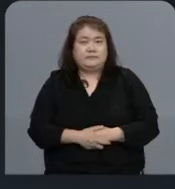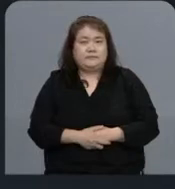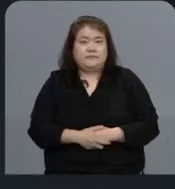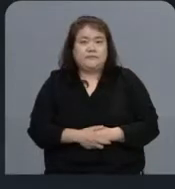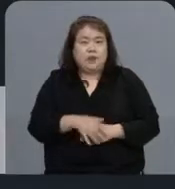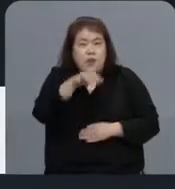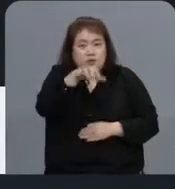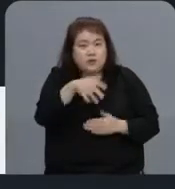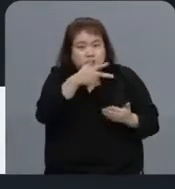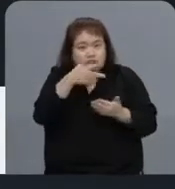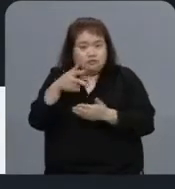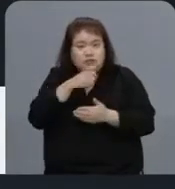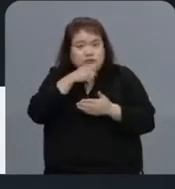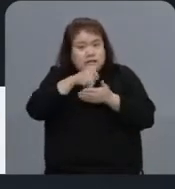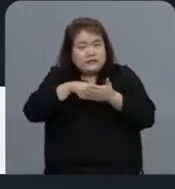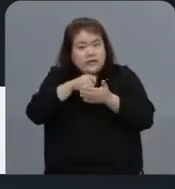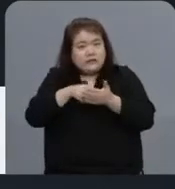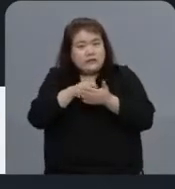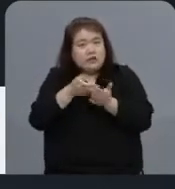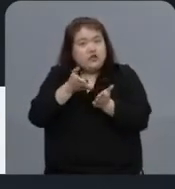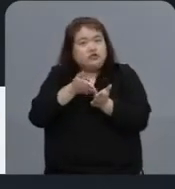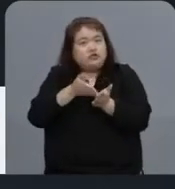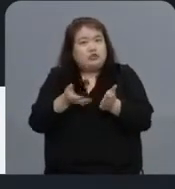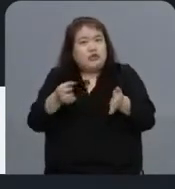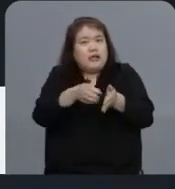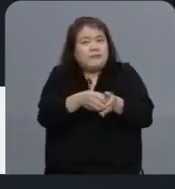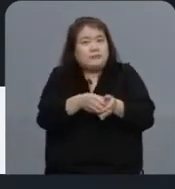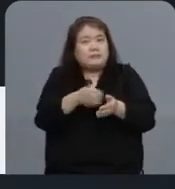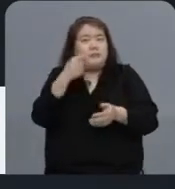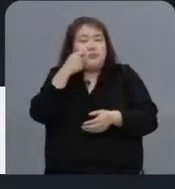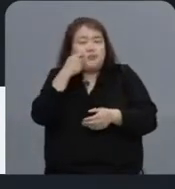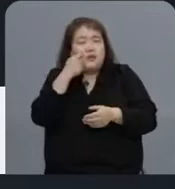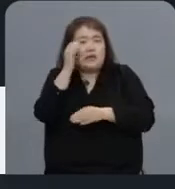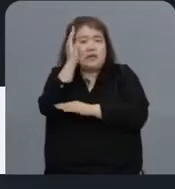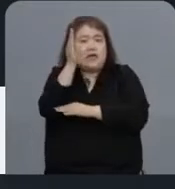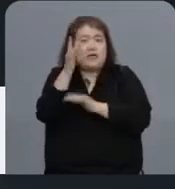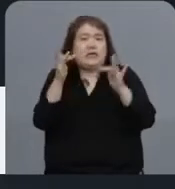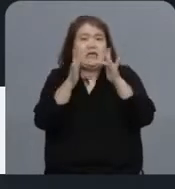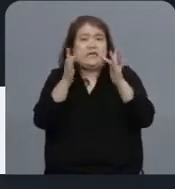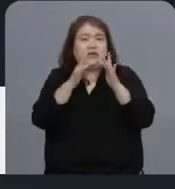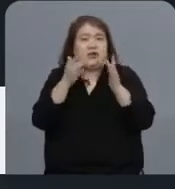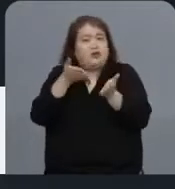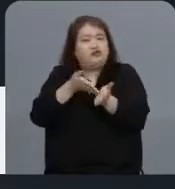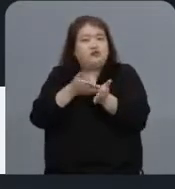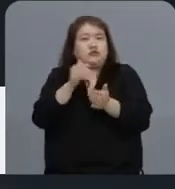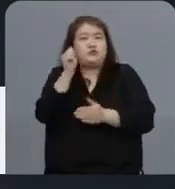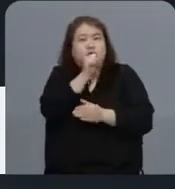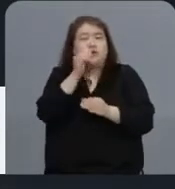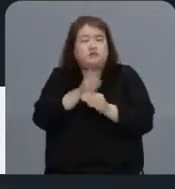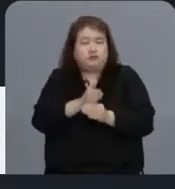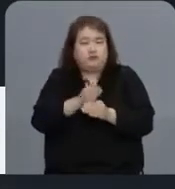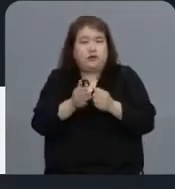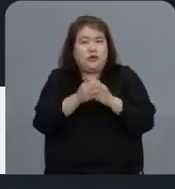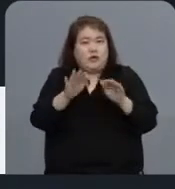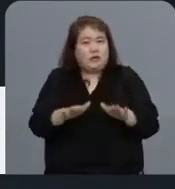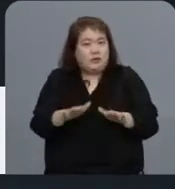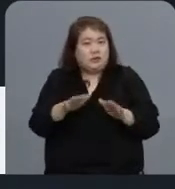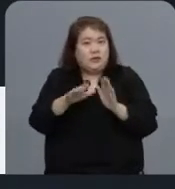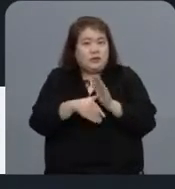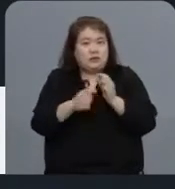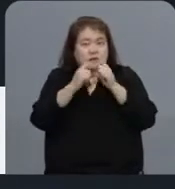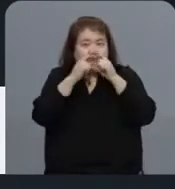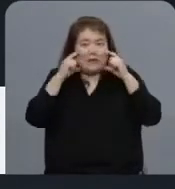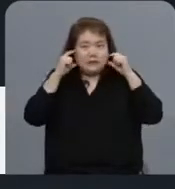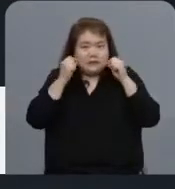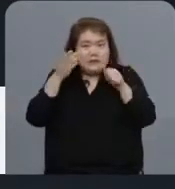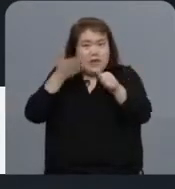현장을 취재한 기자들이 뉴스 리포트 에 미처 담지 못한 이야기들을 인터넷 뉴스로 소개해 드리고 있습니다 이번주에는 마스크를 써